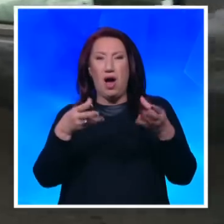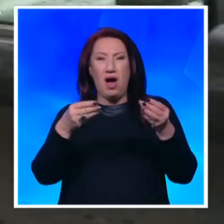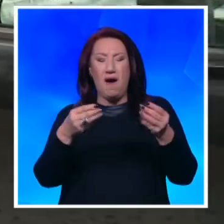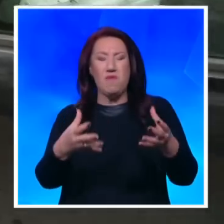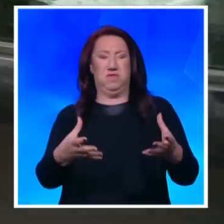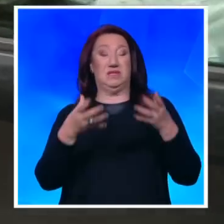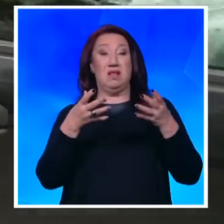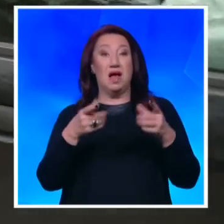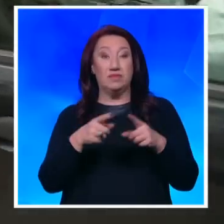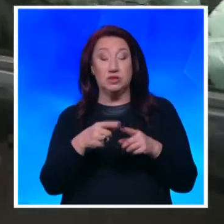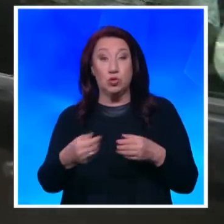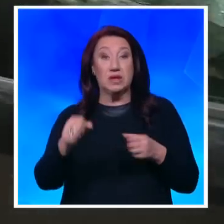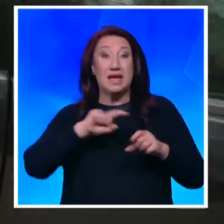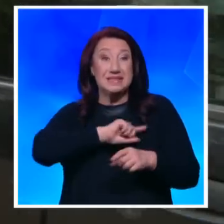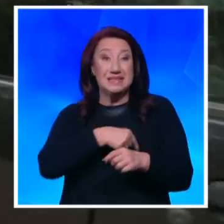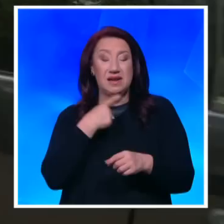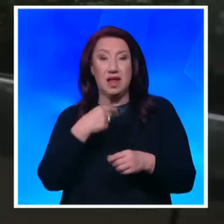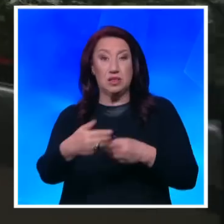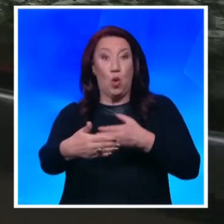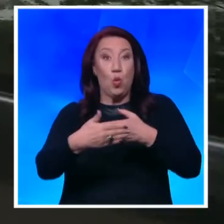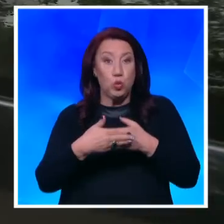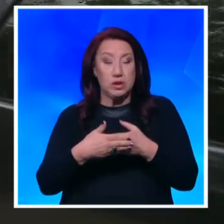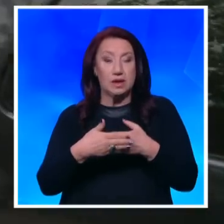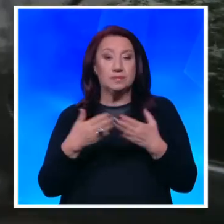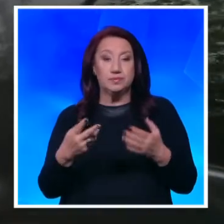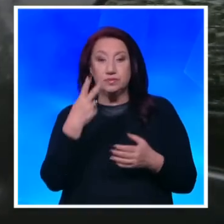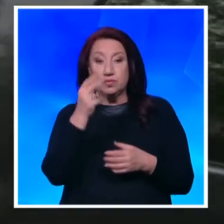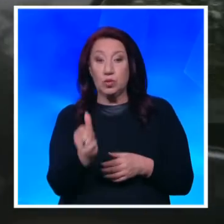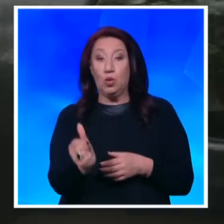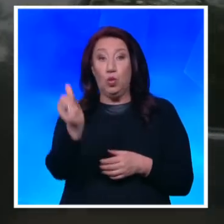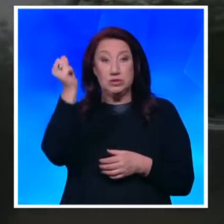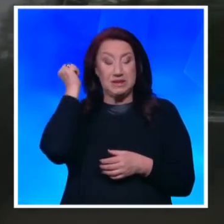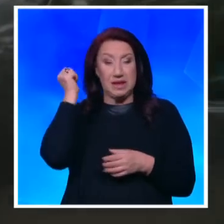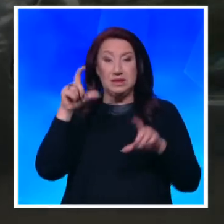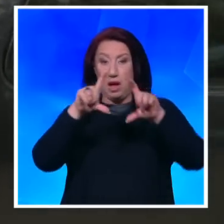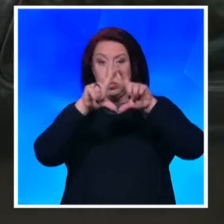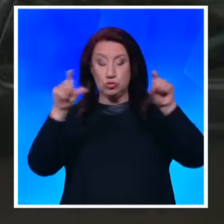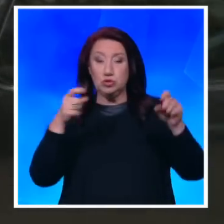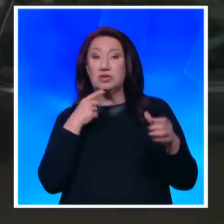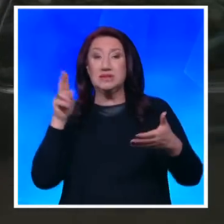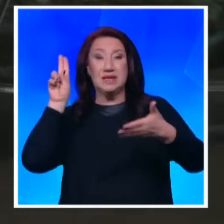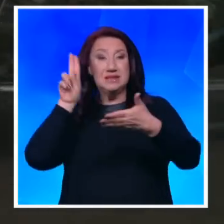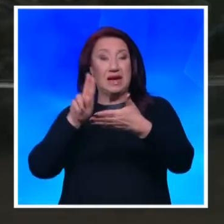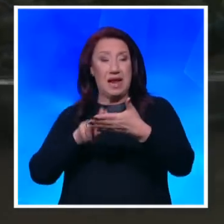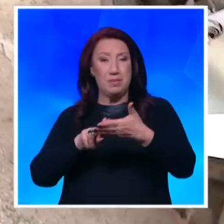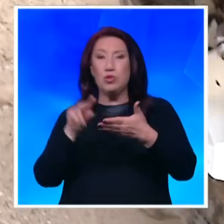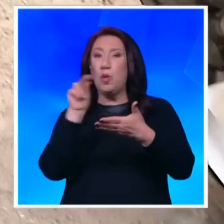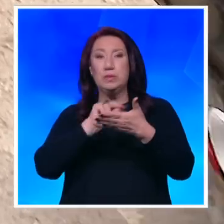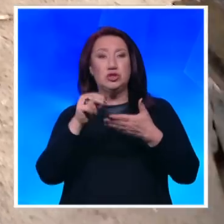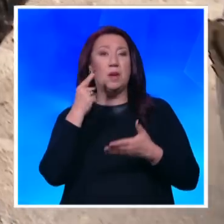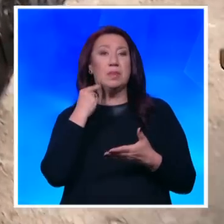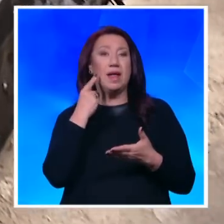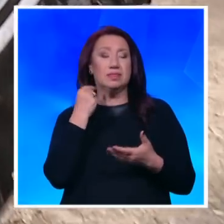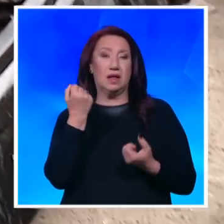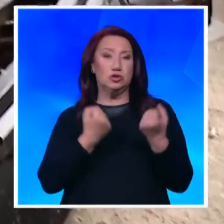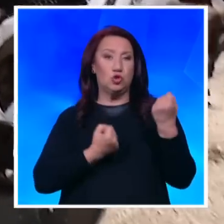на автомобила. Прави ни впечатление също така, че на задния прозорец на колата има стикер с надпис «Млад шофьор».